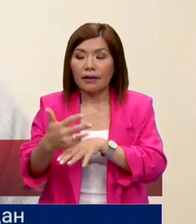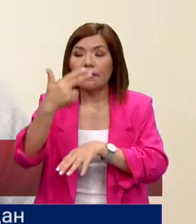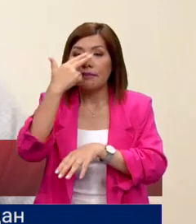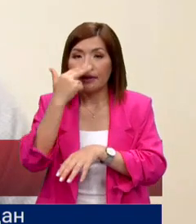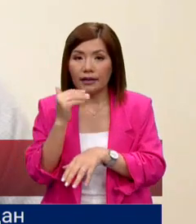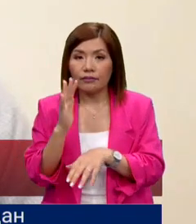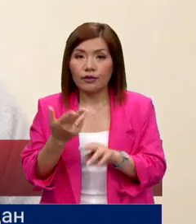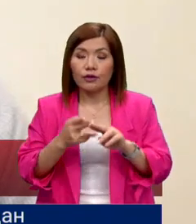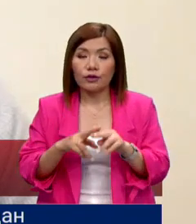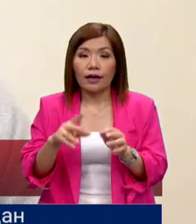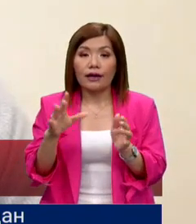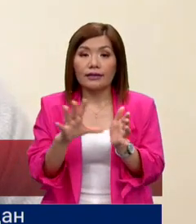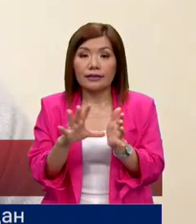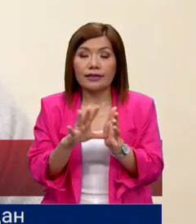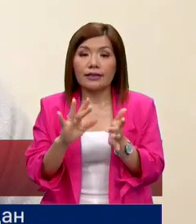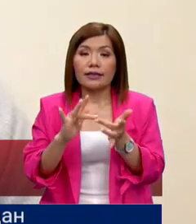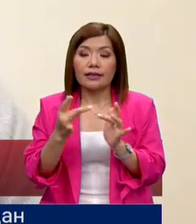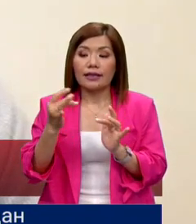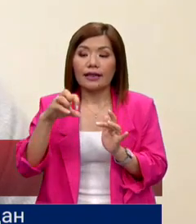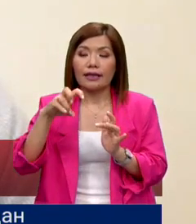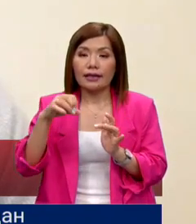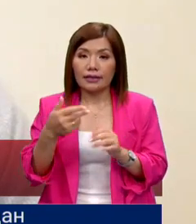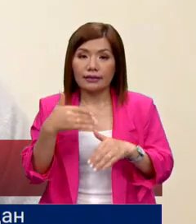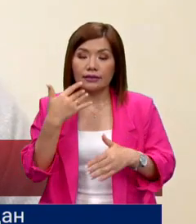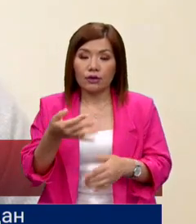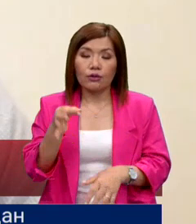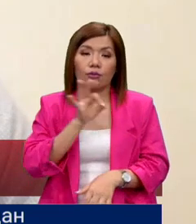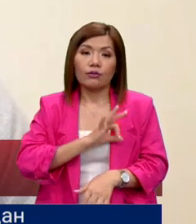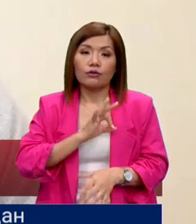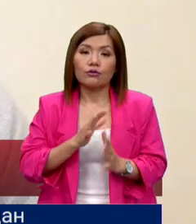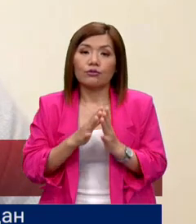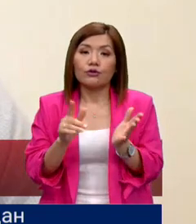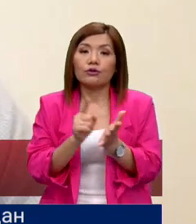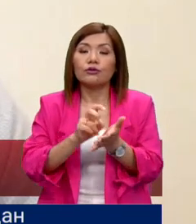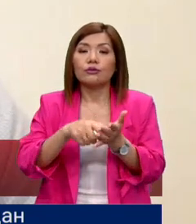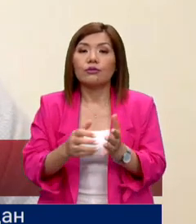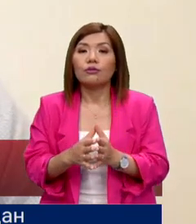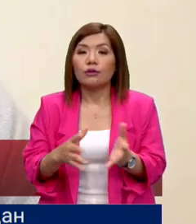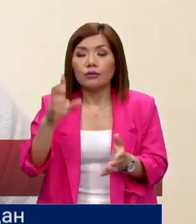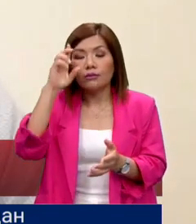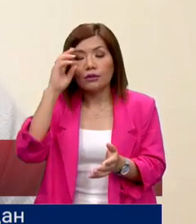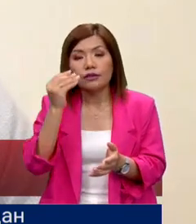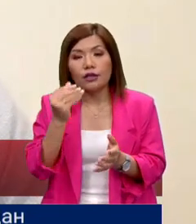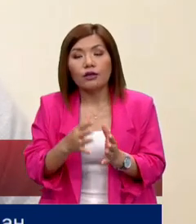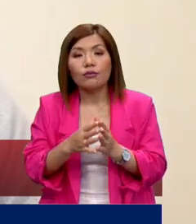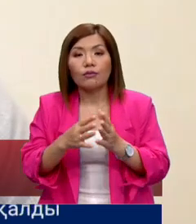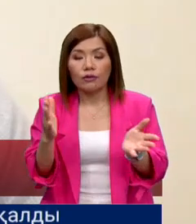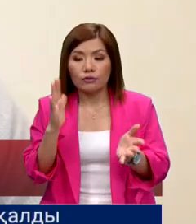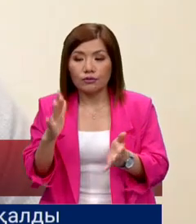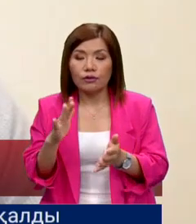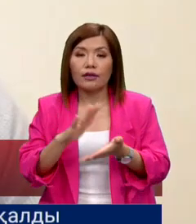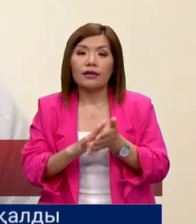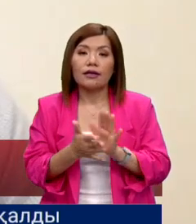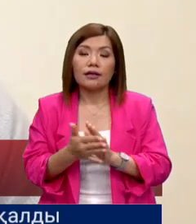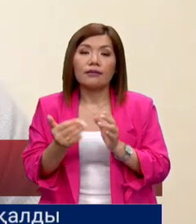ойлаймын. Халық цифрлы ақшаның пайдасын түсінуі керек, керісінше одан салықтық түсім көбейеді. Бюджеттің ақшасы молаяды. Әлеуметтік